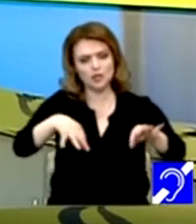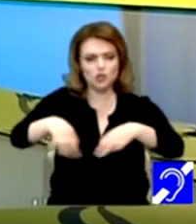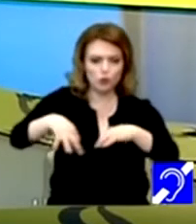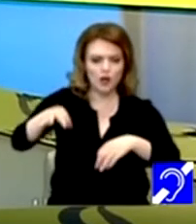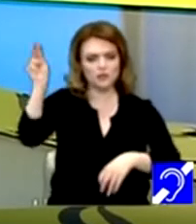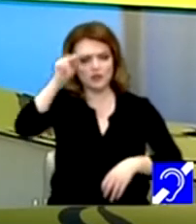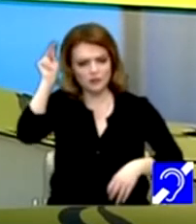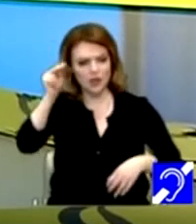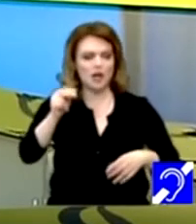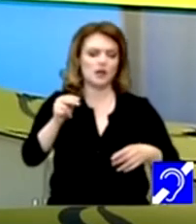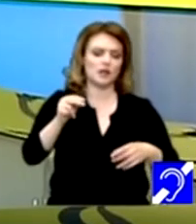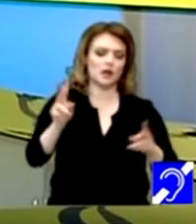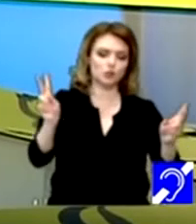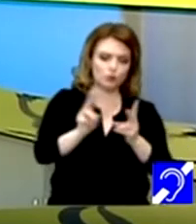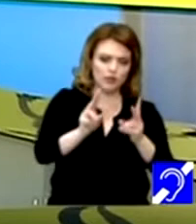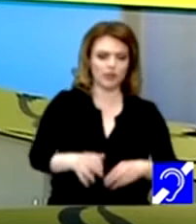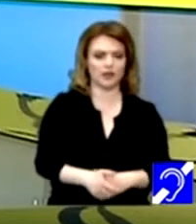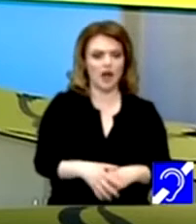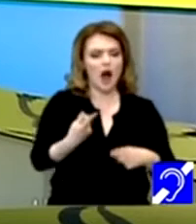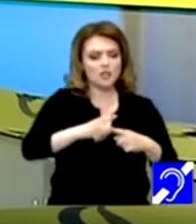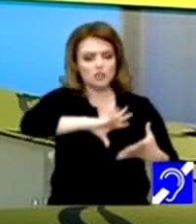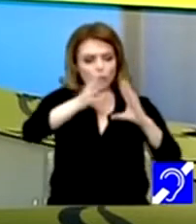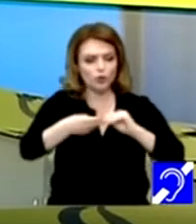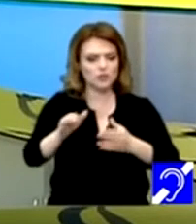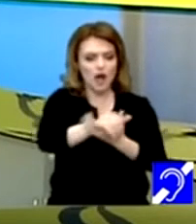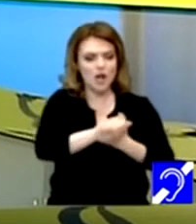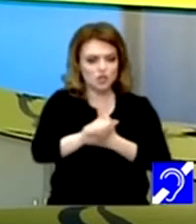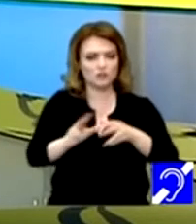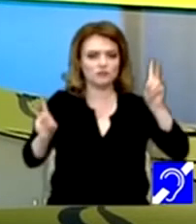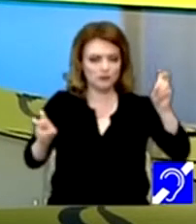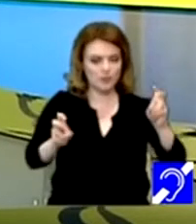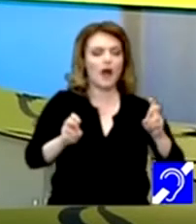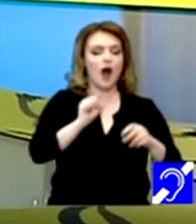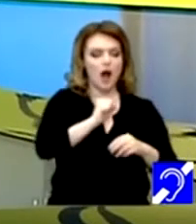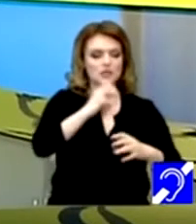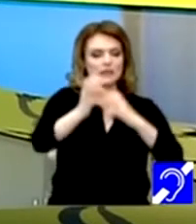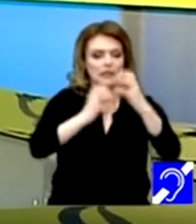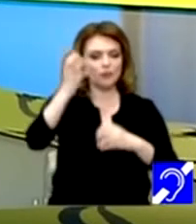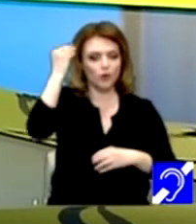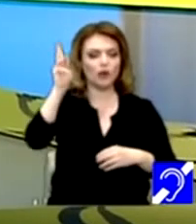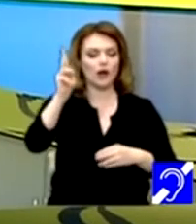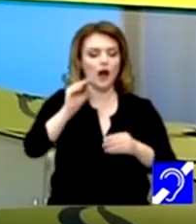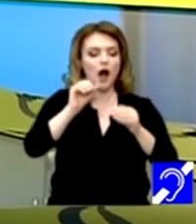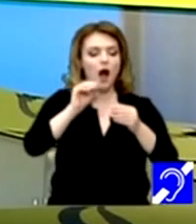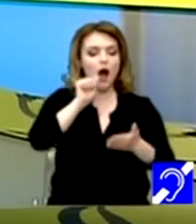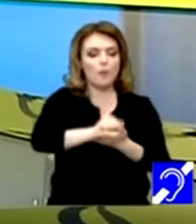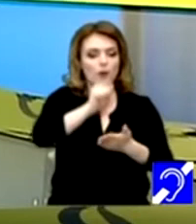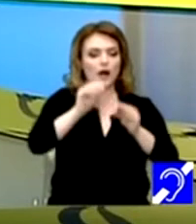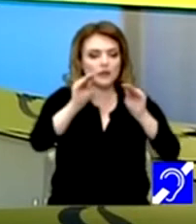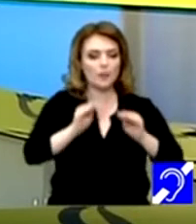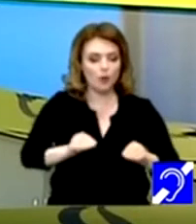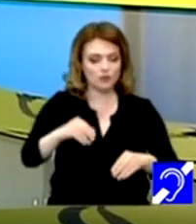educație și la întruniri pașnice. Sunt concluzii ale Asociației Amnesty International Moldova, care a publicat raportul anual